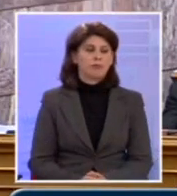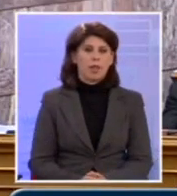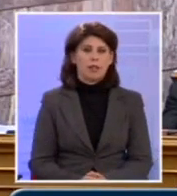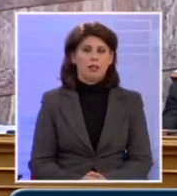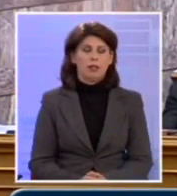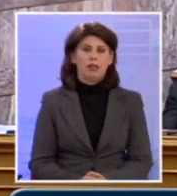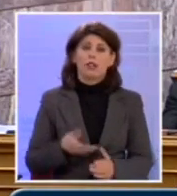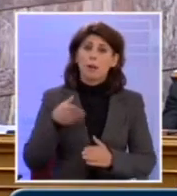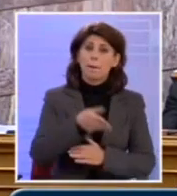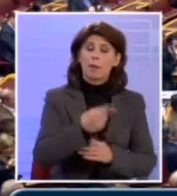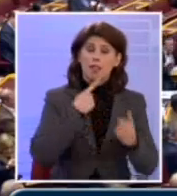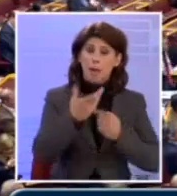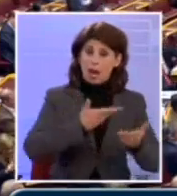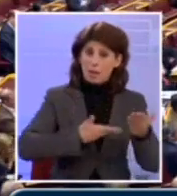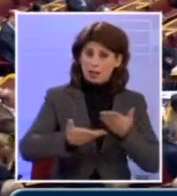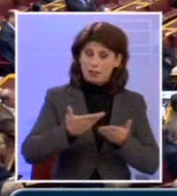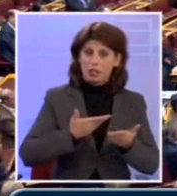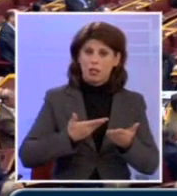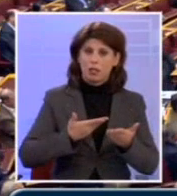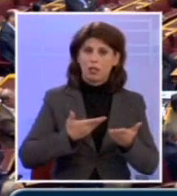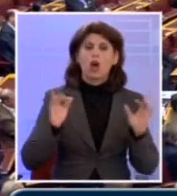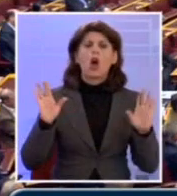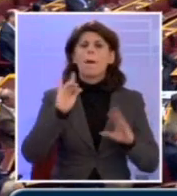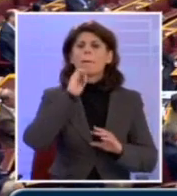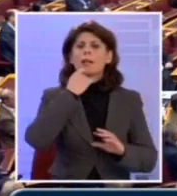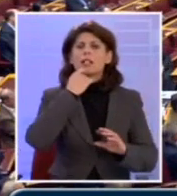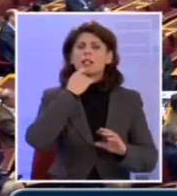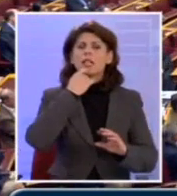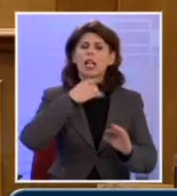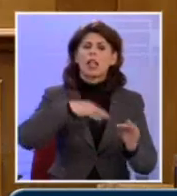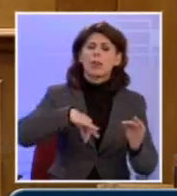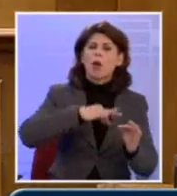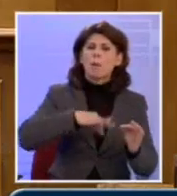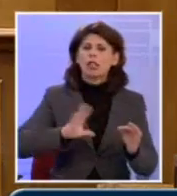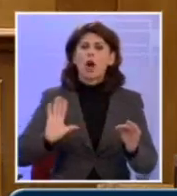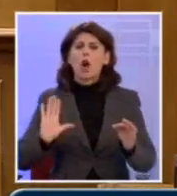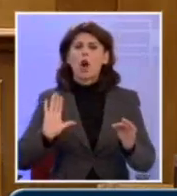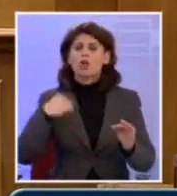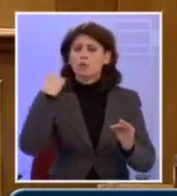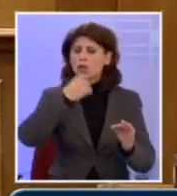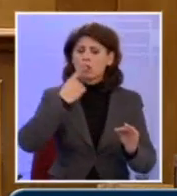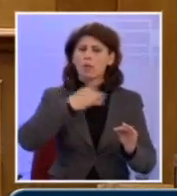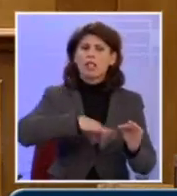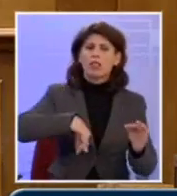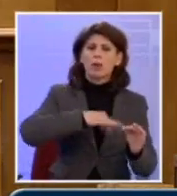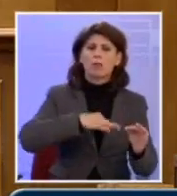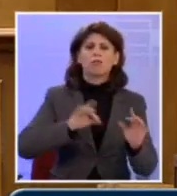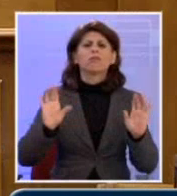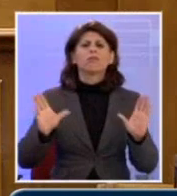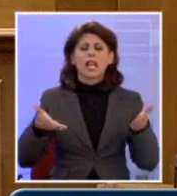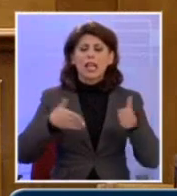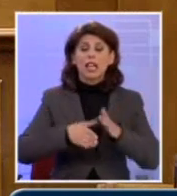Προσήλθαμε σε αυτή τη διαπραγμάτευση δίχως μυστική διπλωματία, χωρίς προσωπική διπλωματία, τίποτα δεν